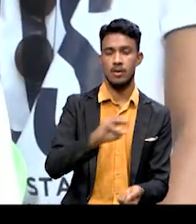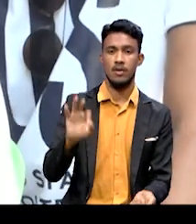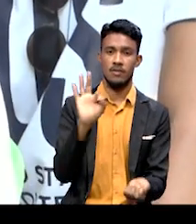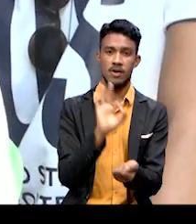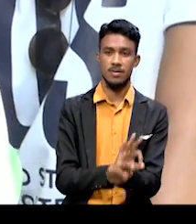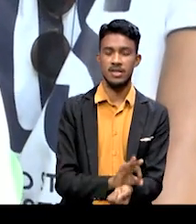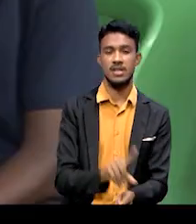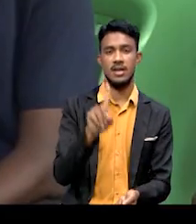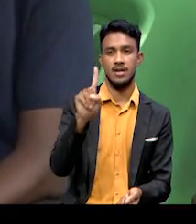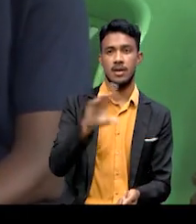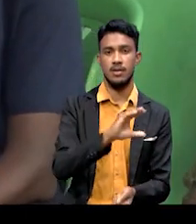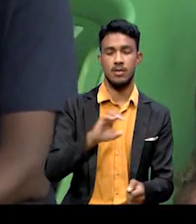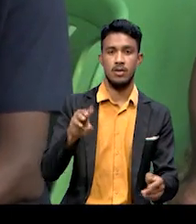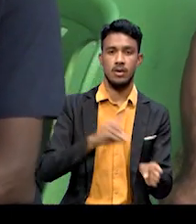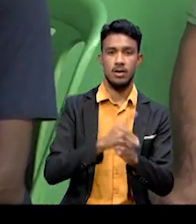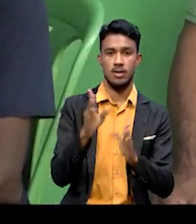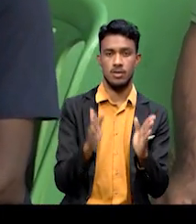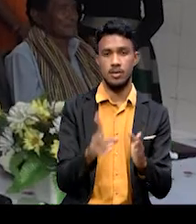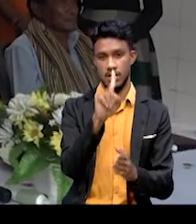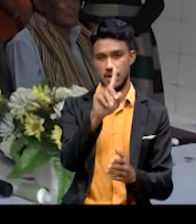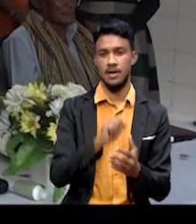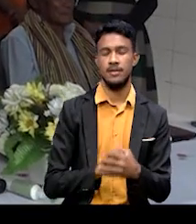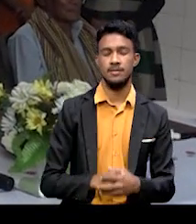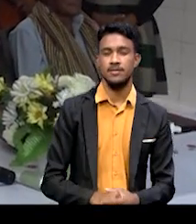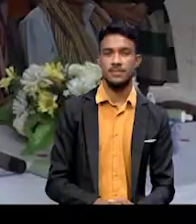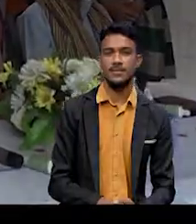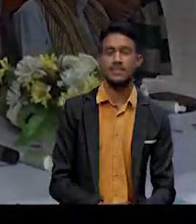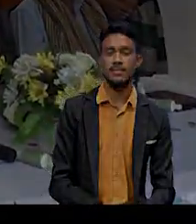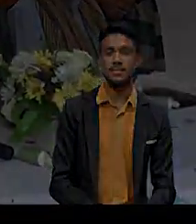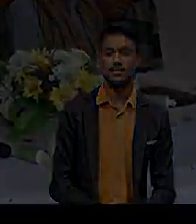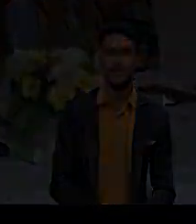no koordinador ida. Abraão Amaral, Jaime dos Santos, Ziemen.